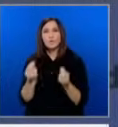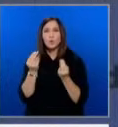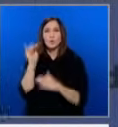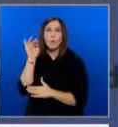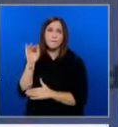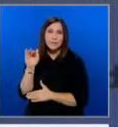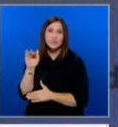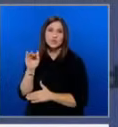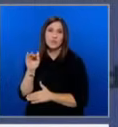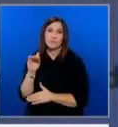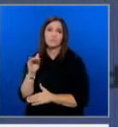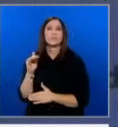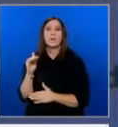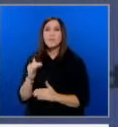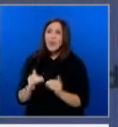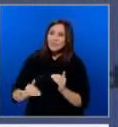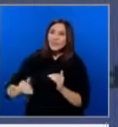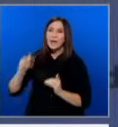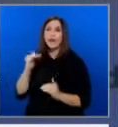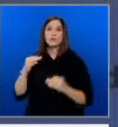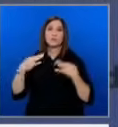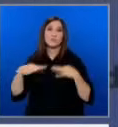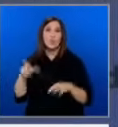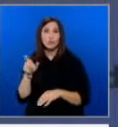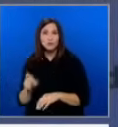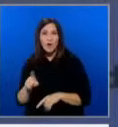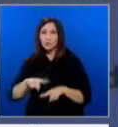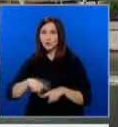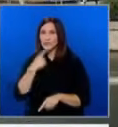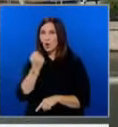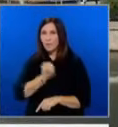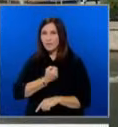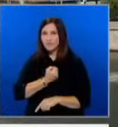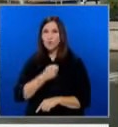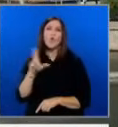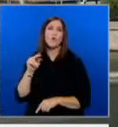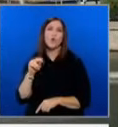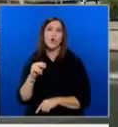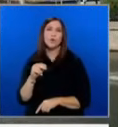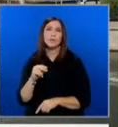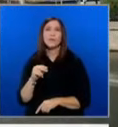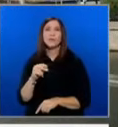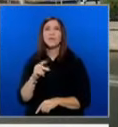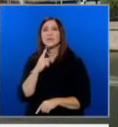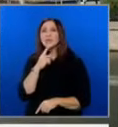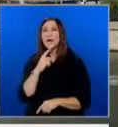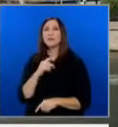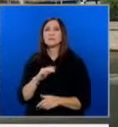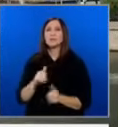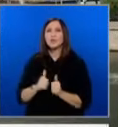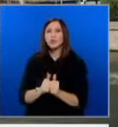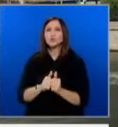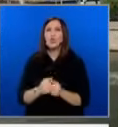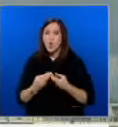по-добро бъдеще, надделяха над освобождаването на човек, осъден за убийство. Говорим за акт на сътрудничество и за много